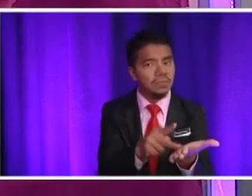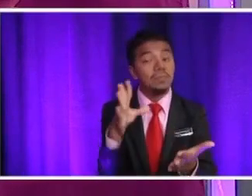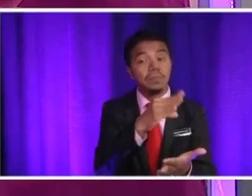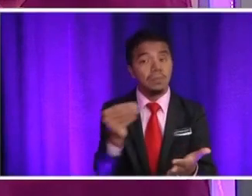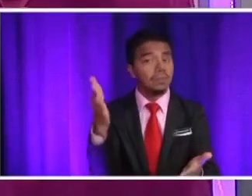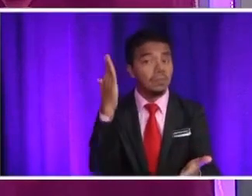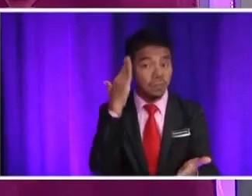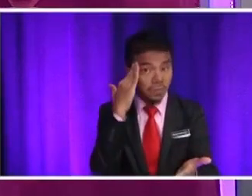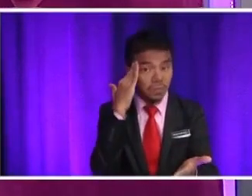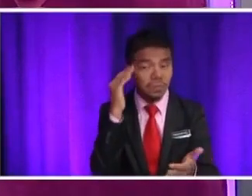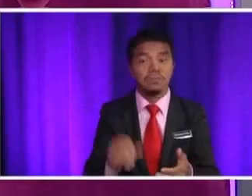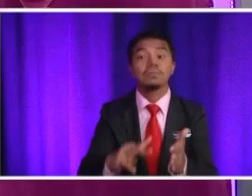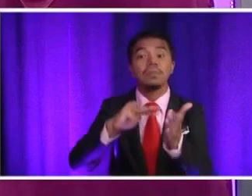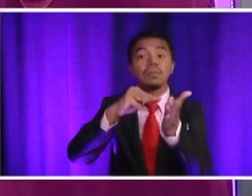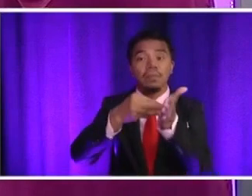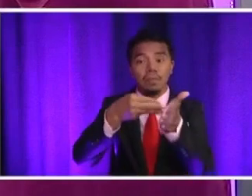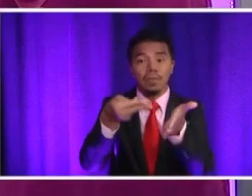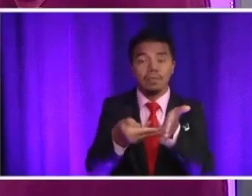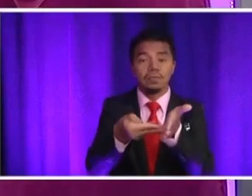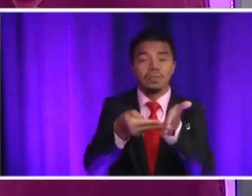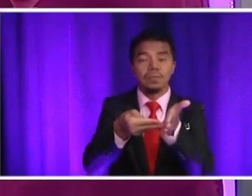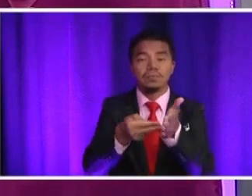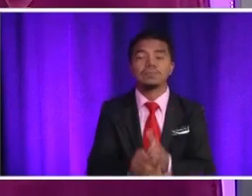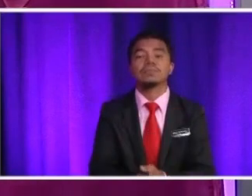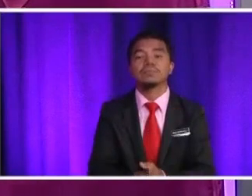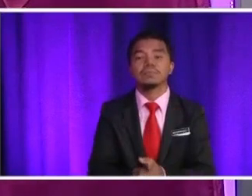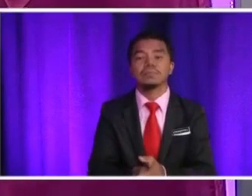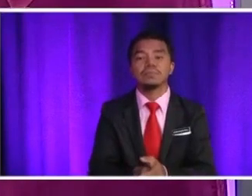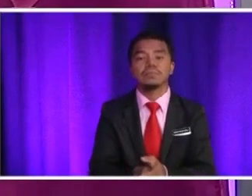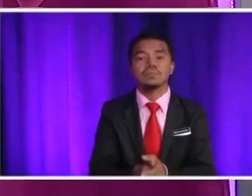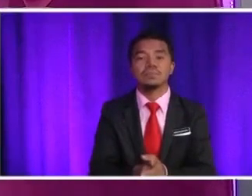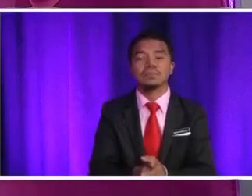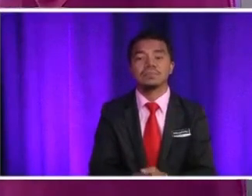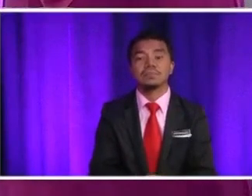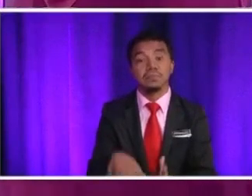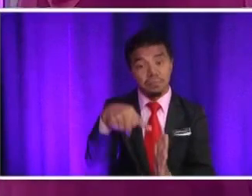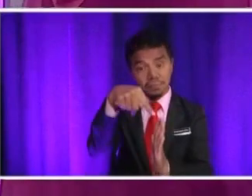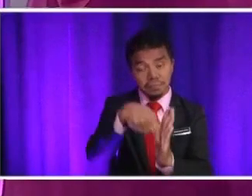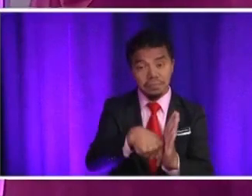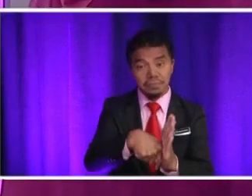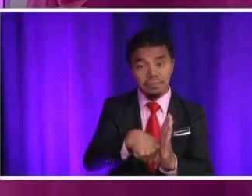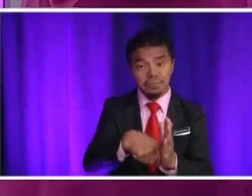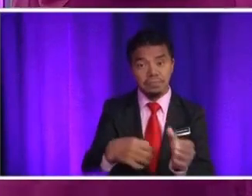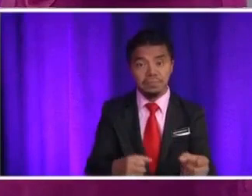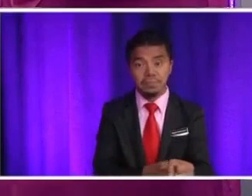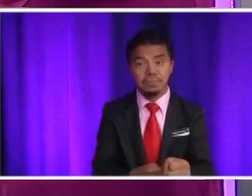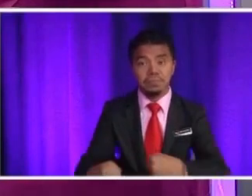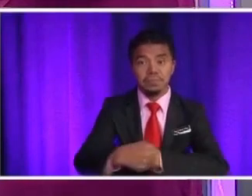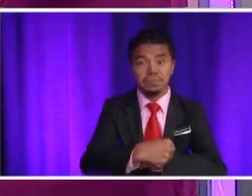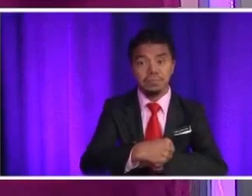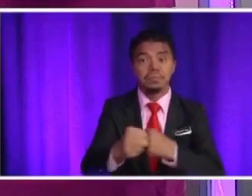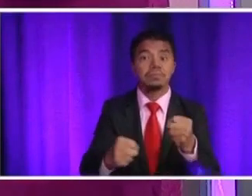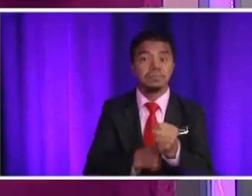maksud. Maksud seorang peniaga dan usahawan. So, kalau kita lihat dekat sini, peniaga